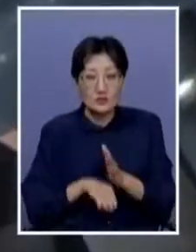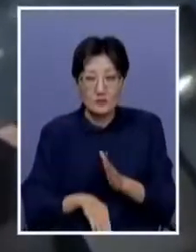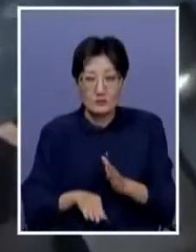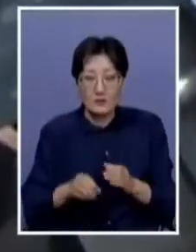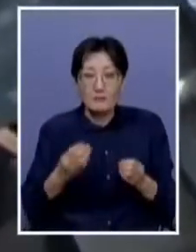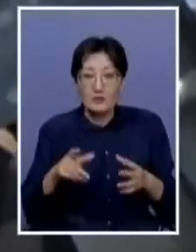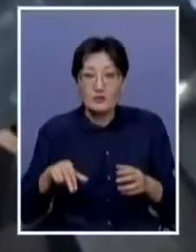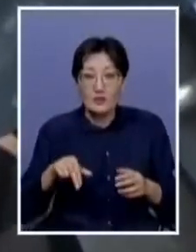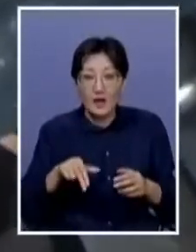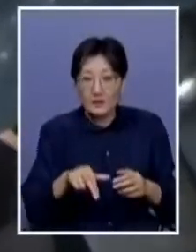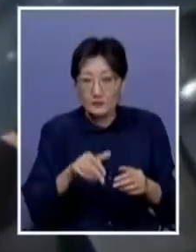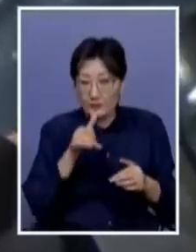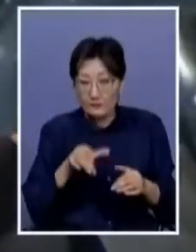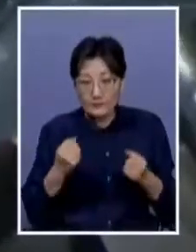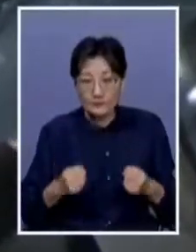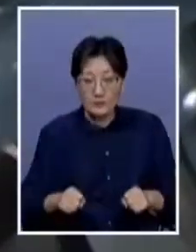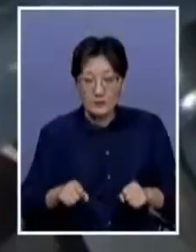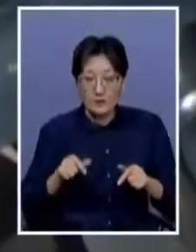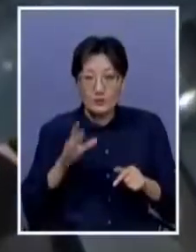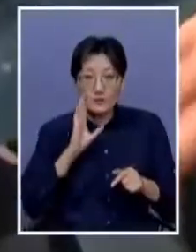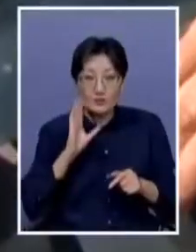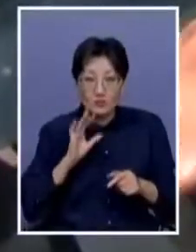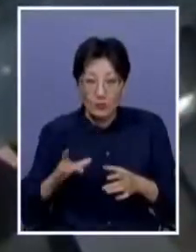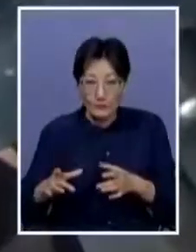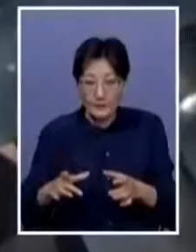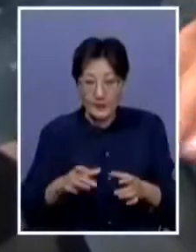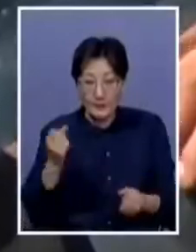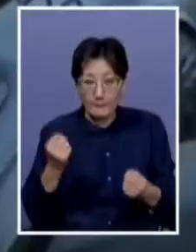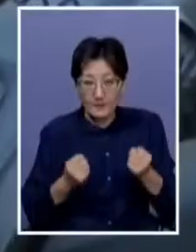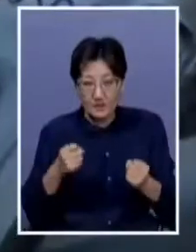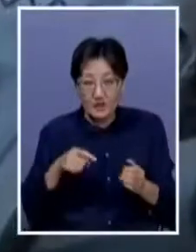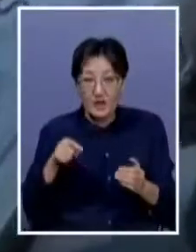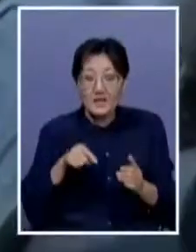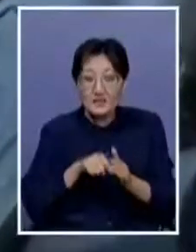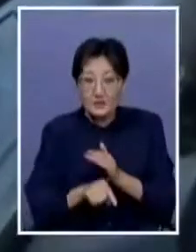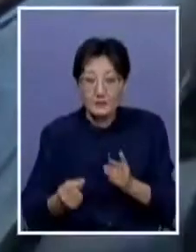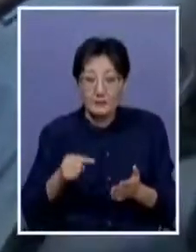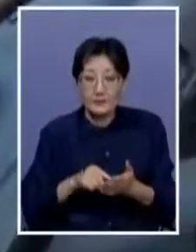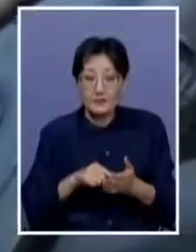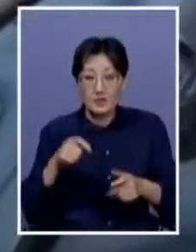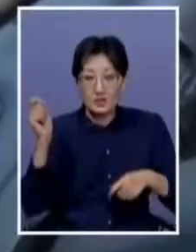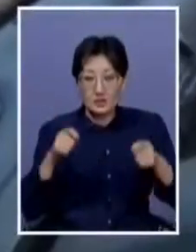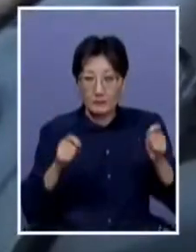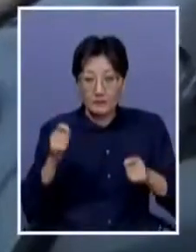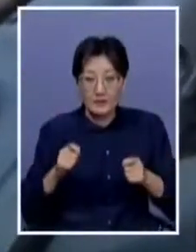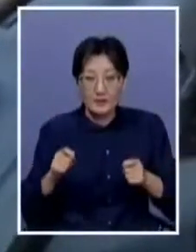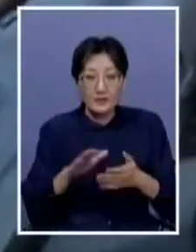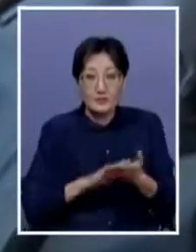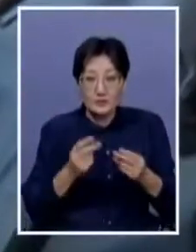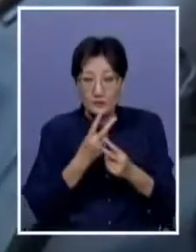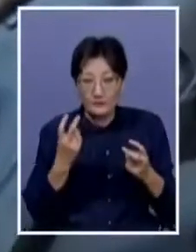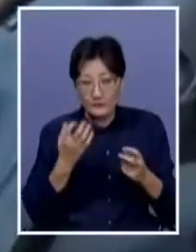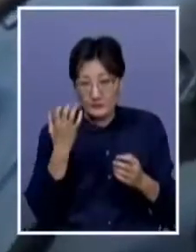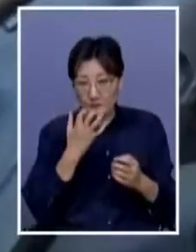сындырып алады. Жаман. Мына жерде су өтін тағы. Машинаның ішіне кіретін. Ойбай жаңбыр жауғанда ештеңе көрінбейді. Дөңгелегіміз жолынып